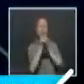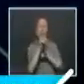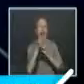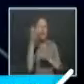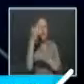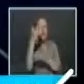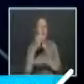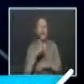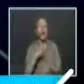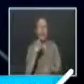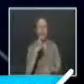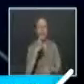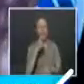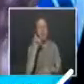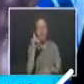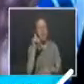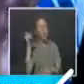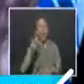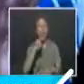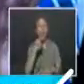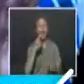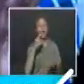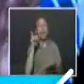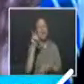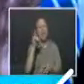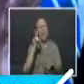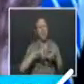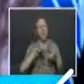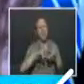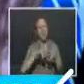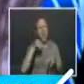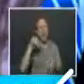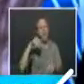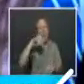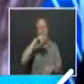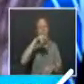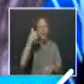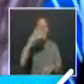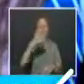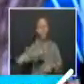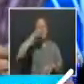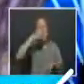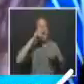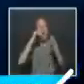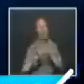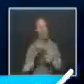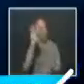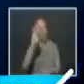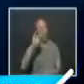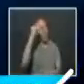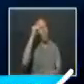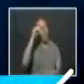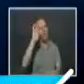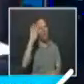במדינה, למעשה. אני אומר את המילה, הוא לא אמר את המילה. ואחר כך אתה הולך להיות שר ביטחון שלו, להיות בובה שלו, בשביל לנסוע